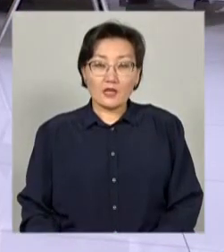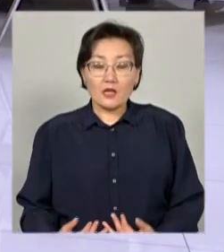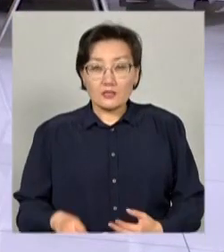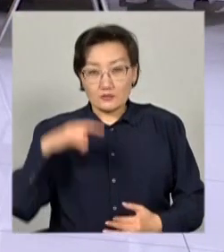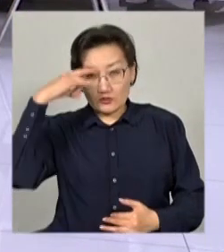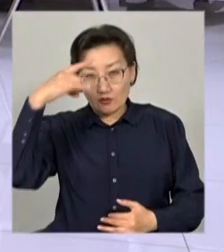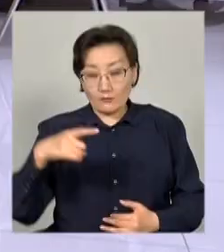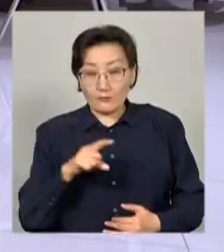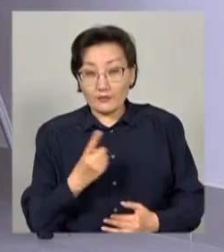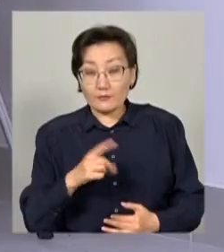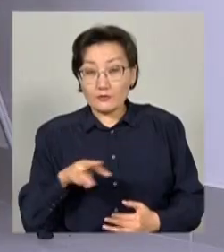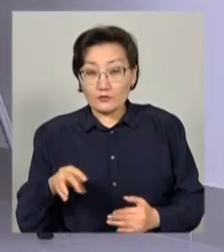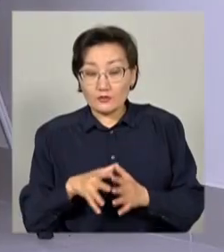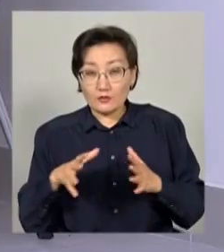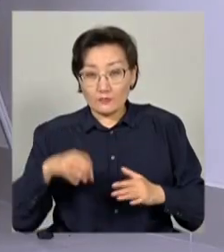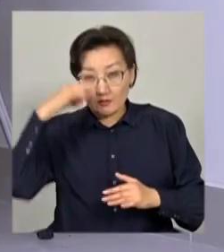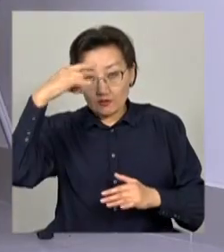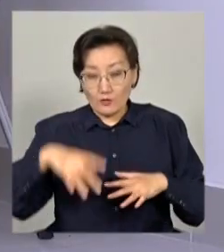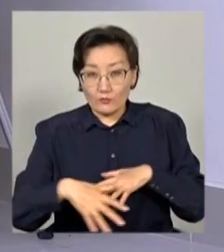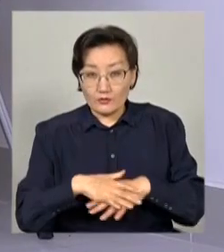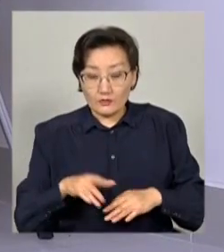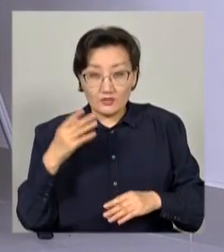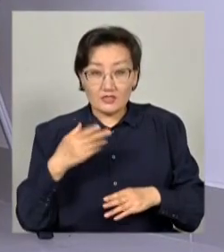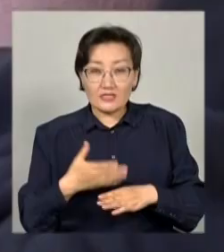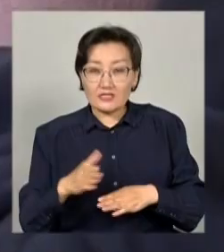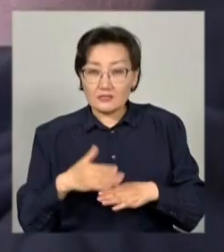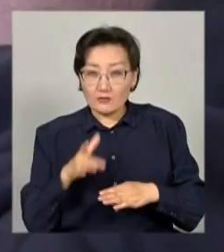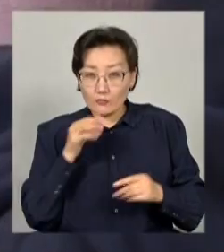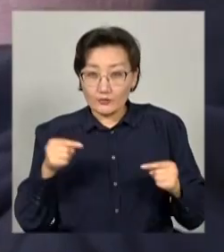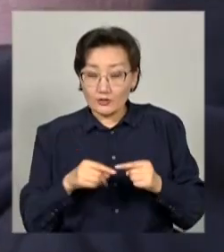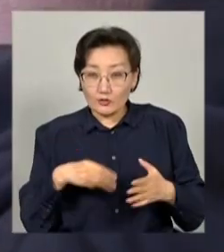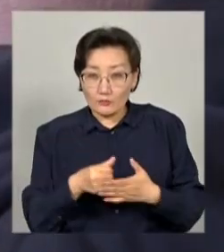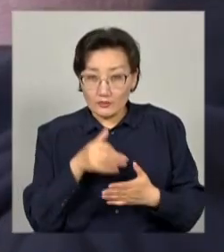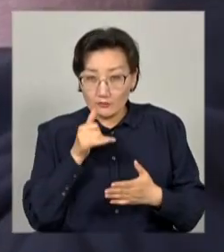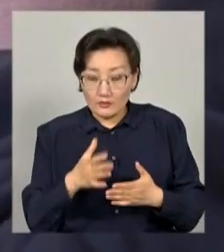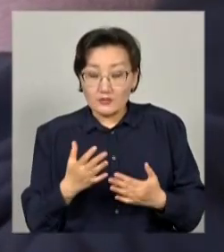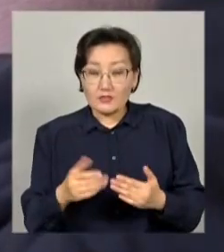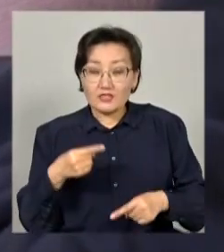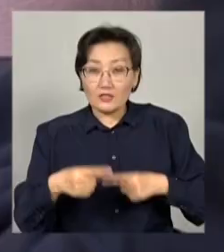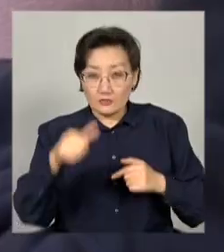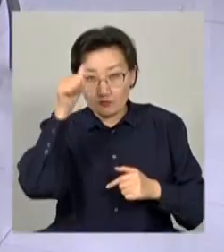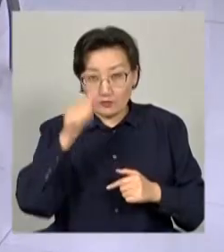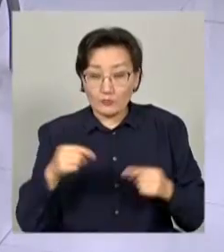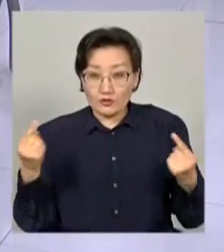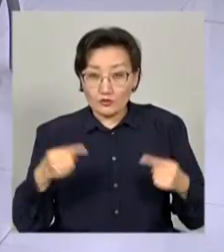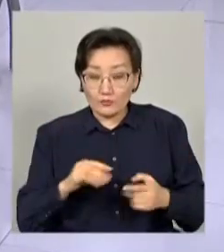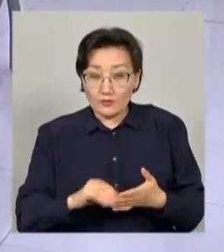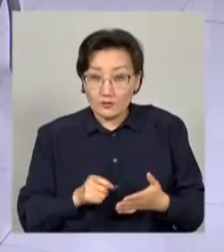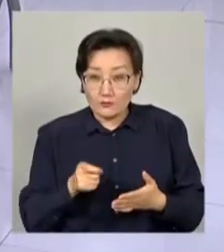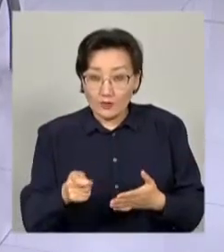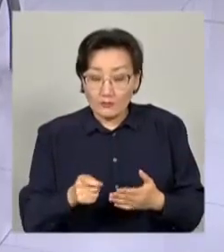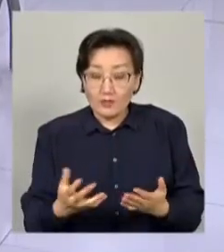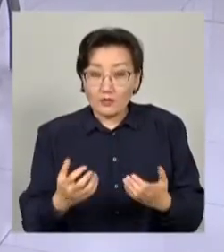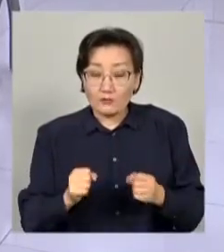Елімізде 1 миллионнан астам қазақстандық несиесін уақытылы төлей алмай жүр. Қарызға белшесіне батқан азаматтардың келер айдан бастап банкроттыққа өтінімі